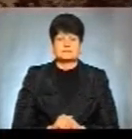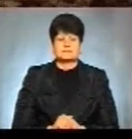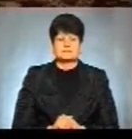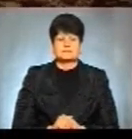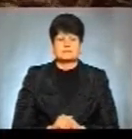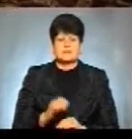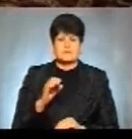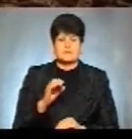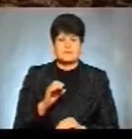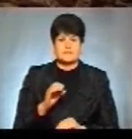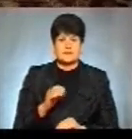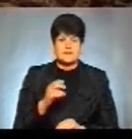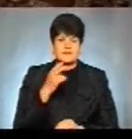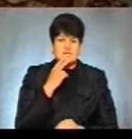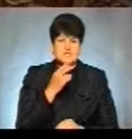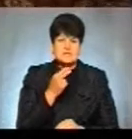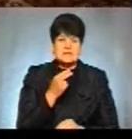воспіна, свисток